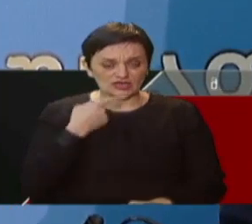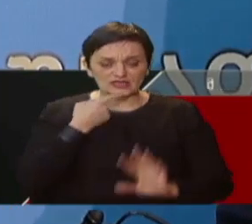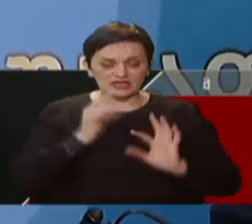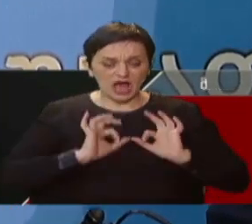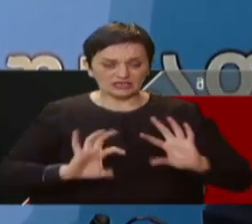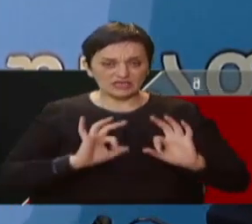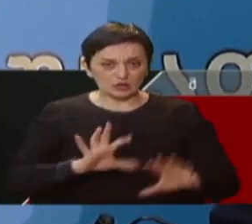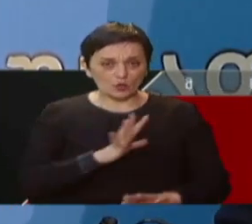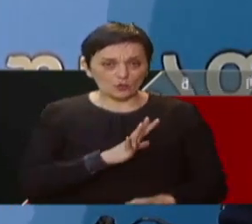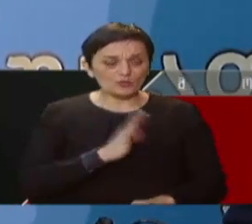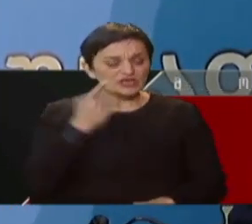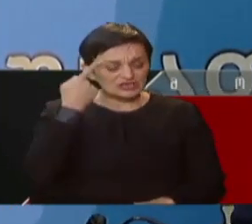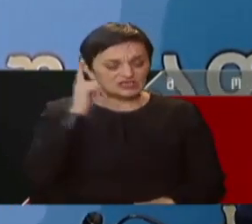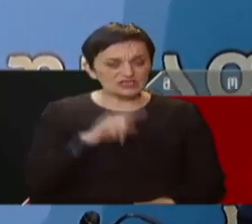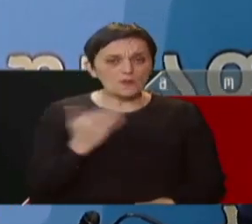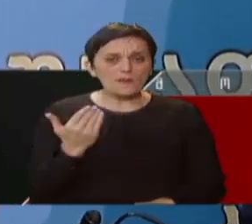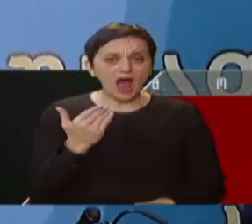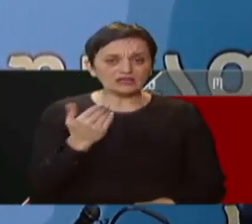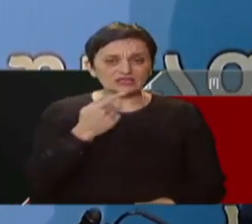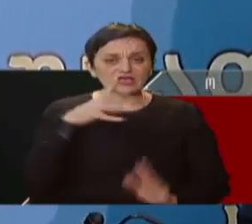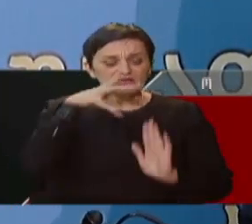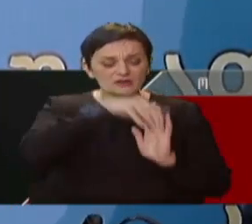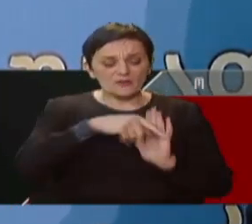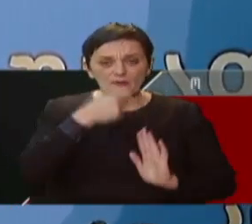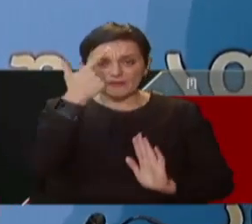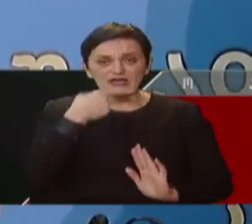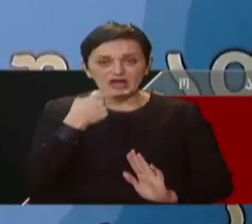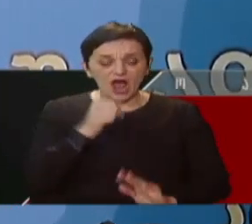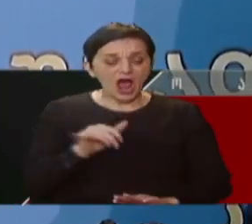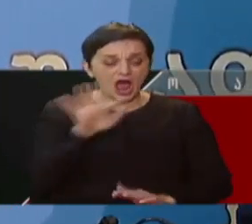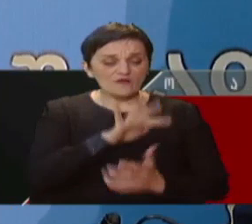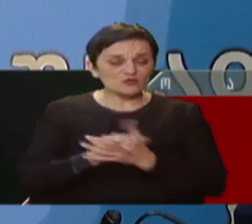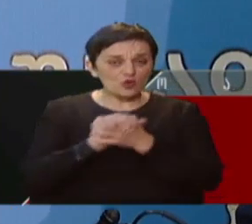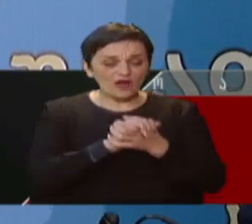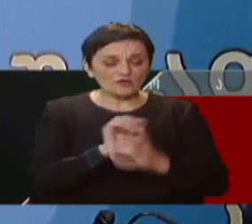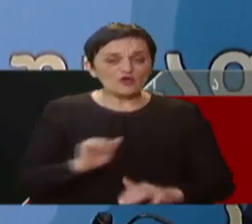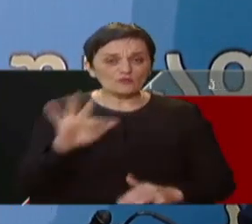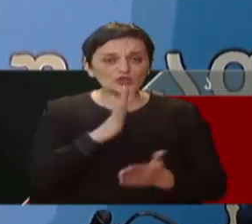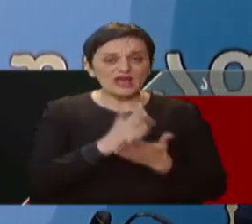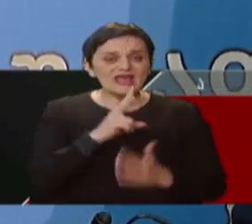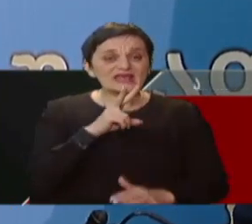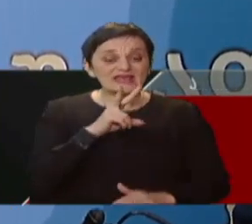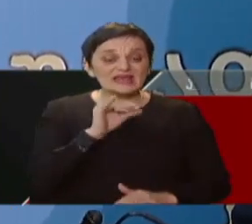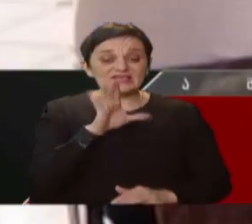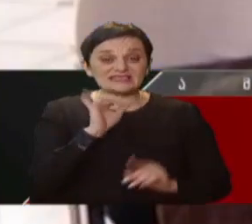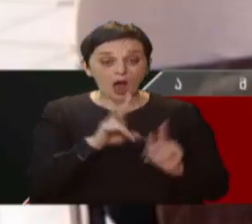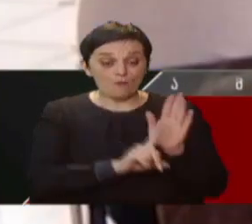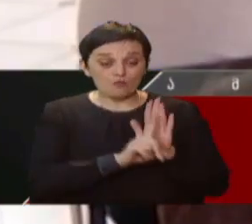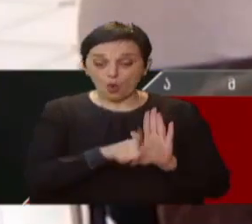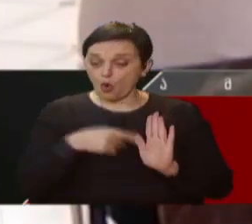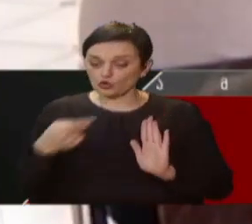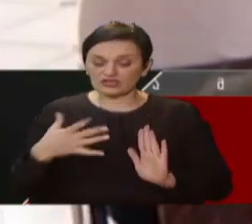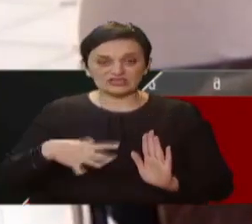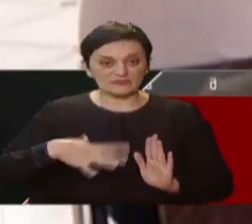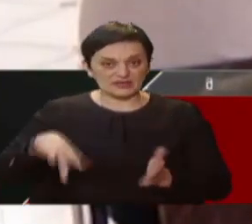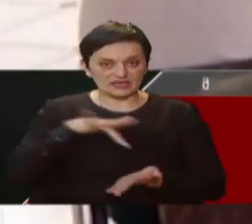გაცხადებული. კერძოდ იცით, რომ მან პრაღაში თქვა, რომ ევროკავშირი, ევროპა არის ლისაბონიდან თბილისამდე.